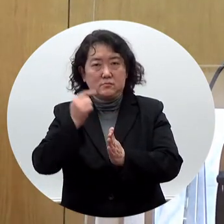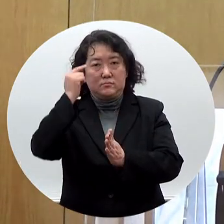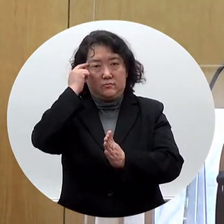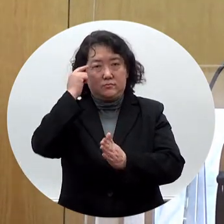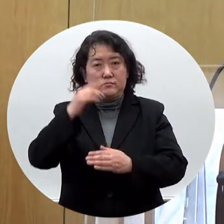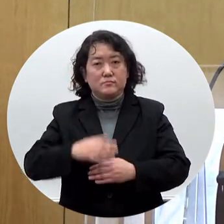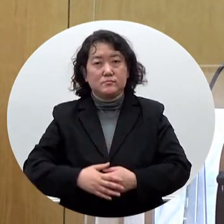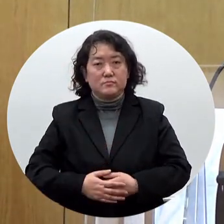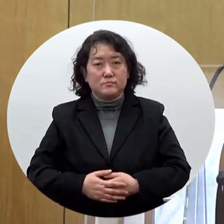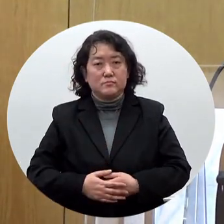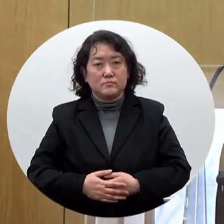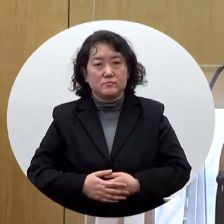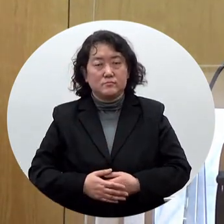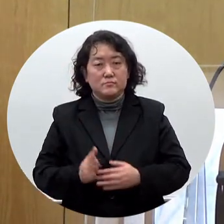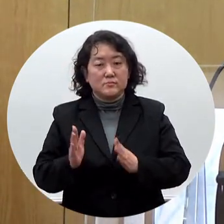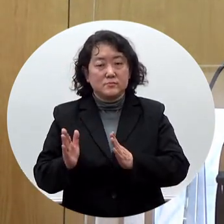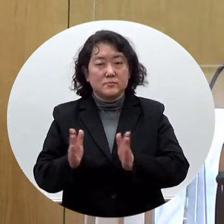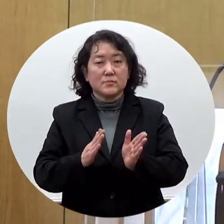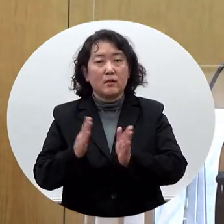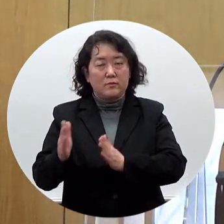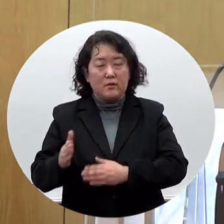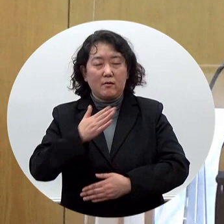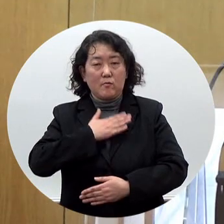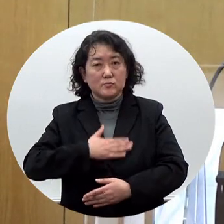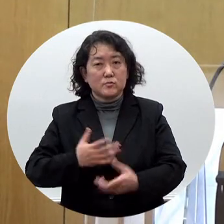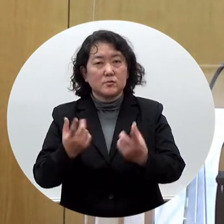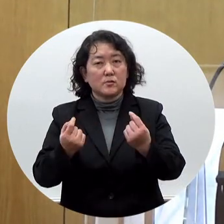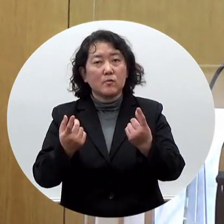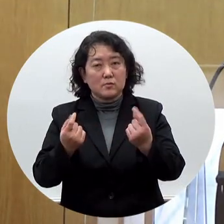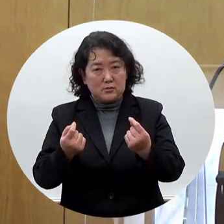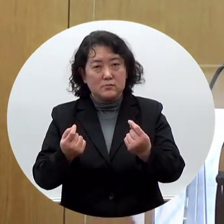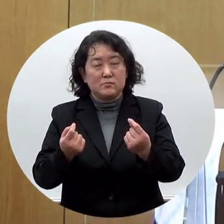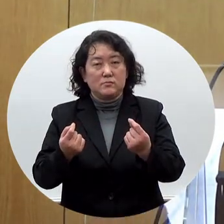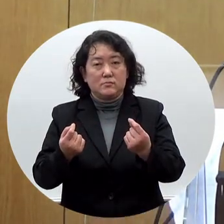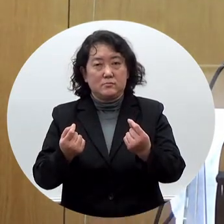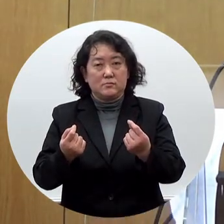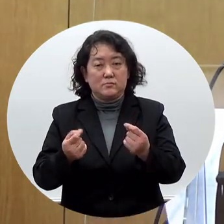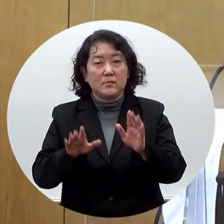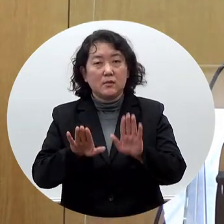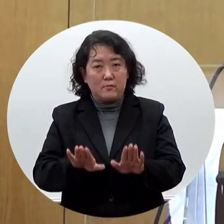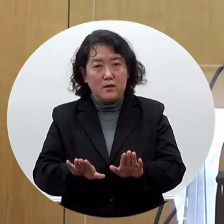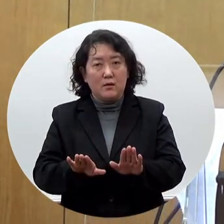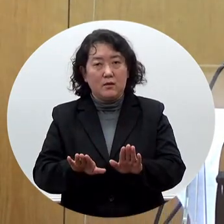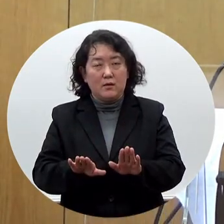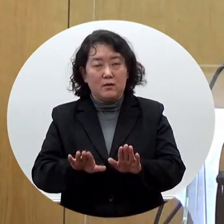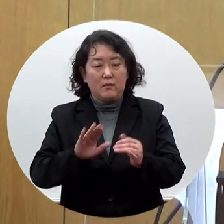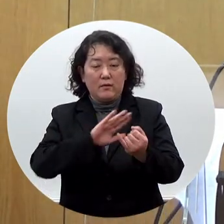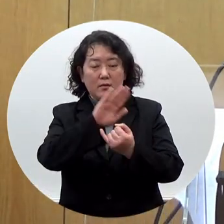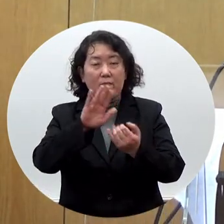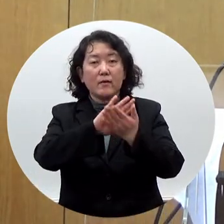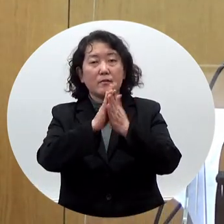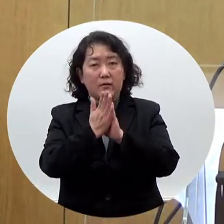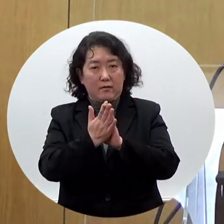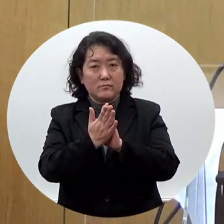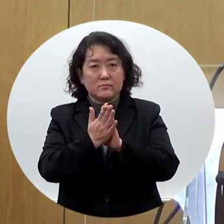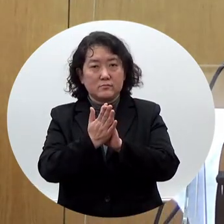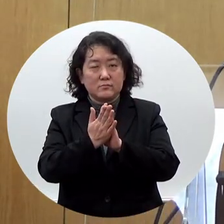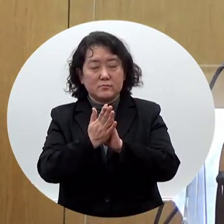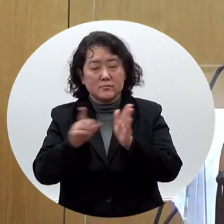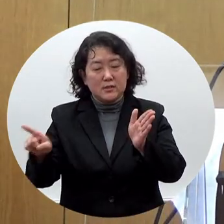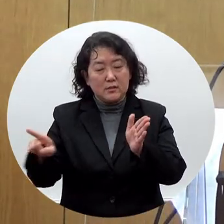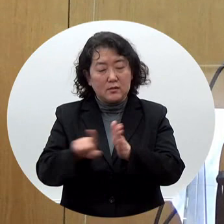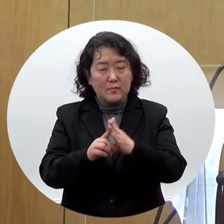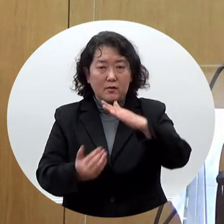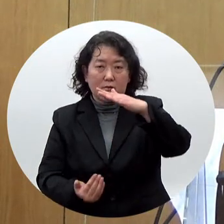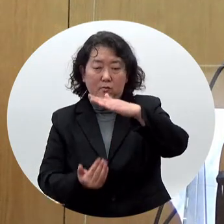。さてご承知の通りでございますが現在愛媛県内では過去最大